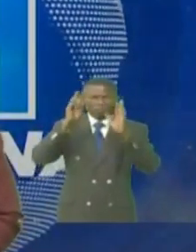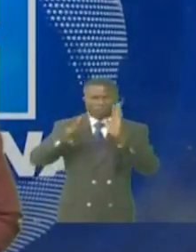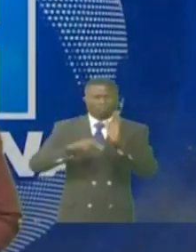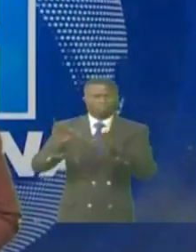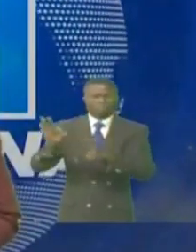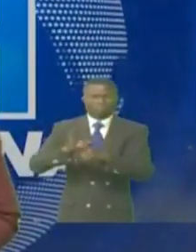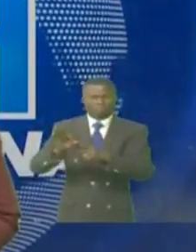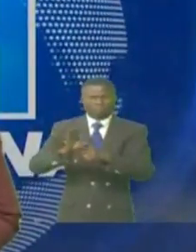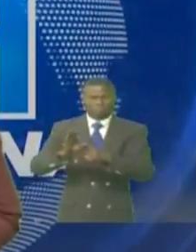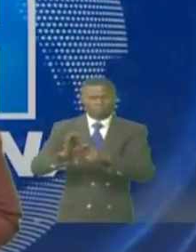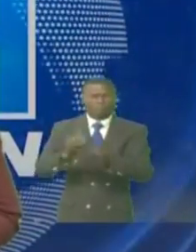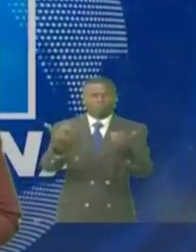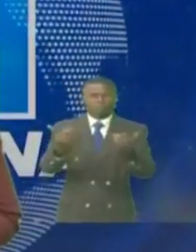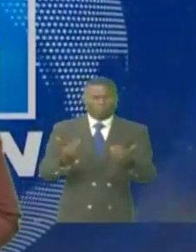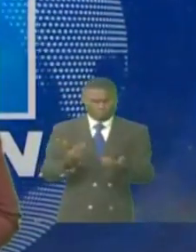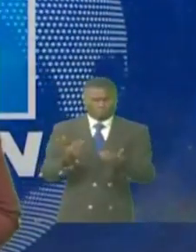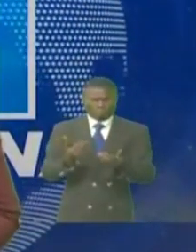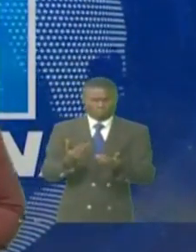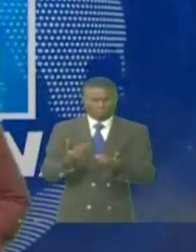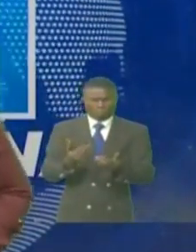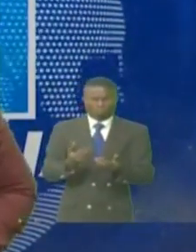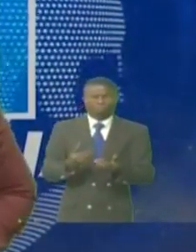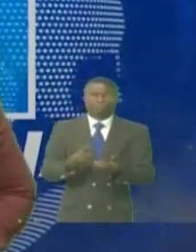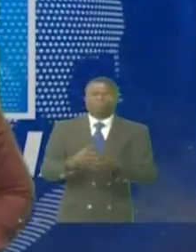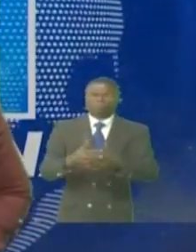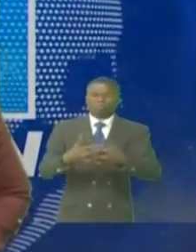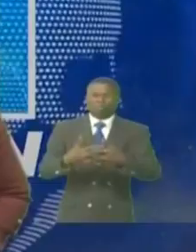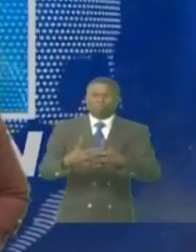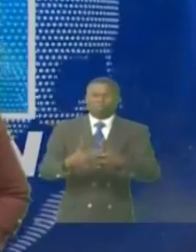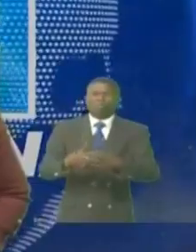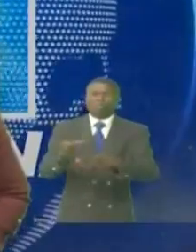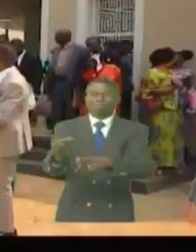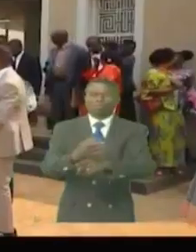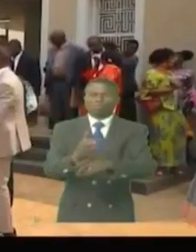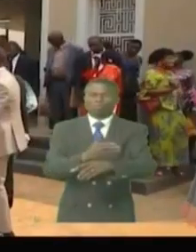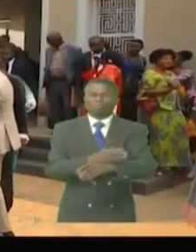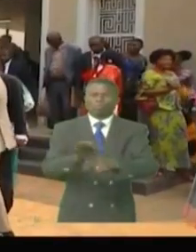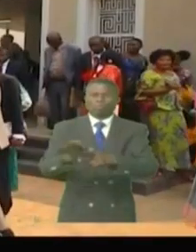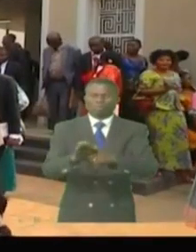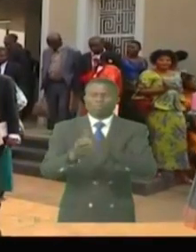formation qui se veut être une locomotive dans la formation de qualité.